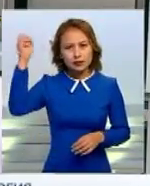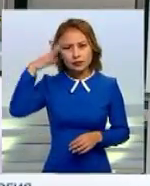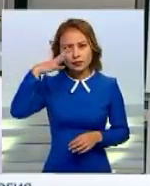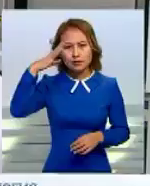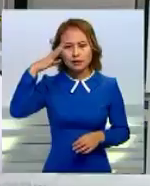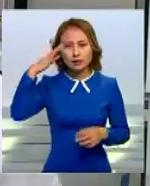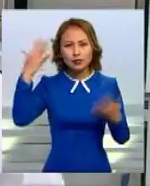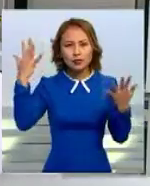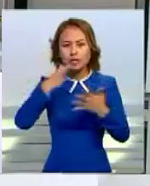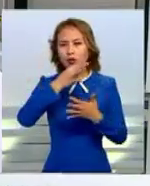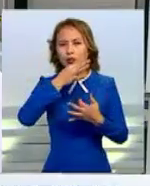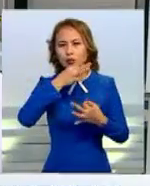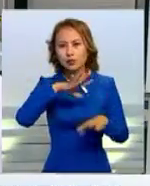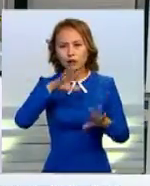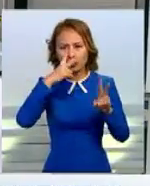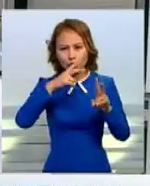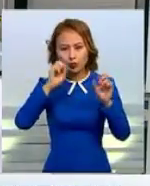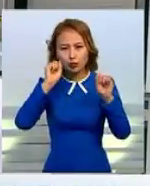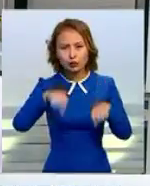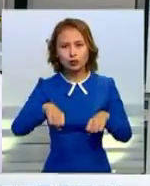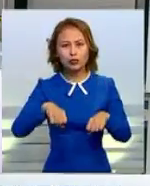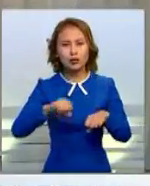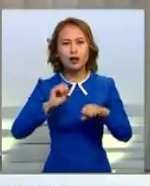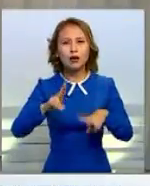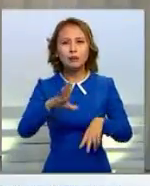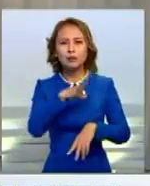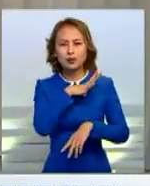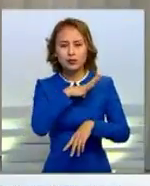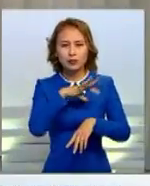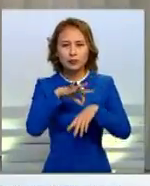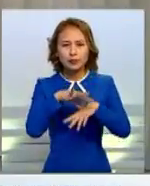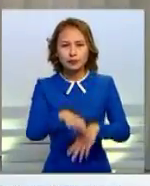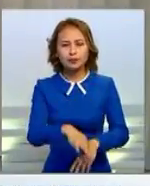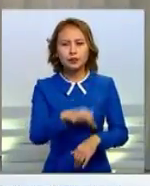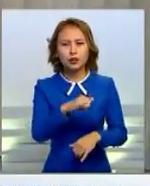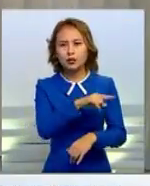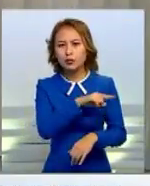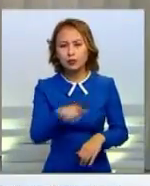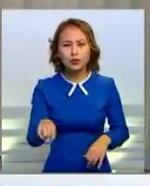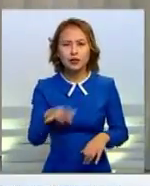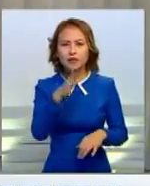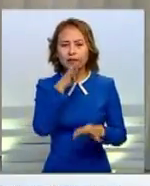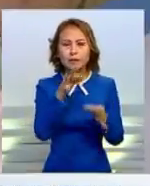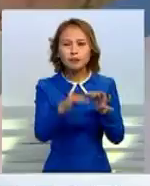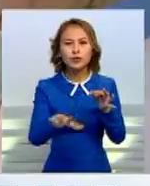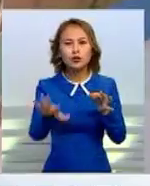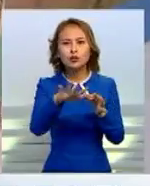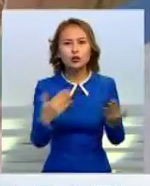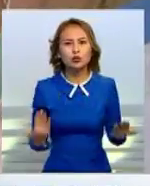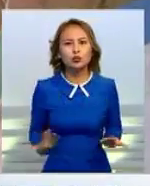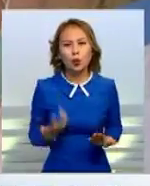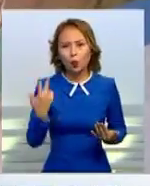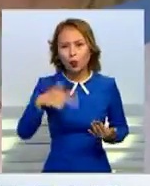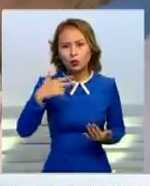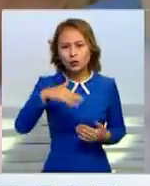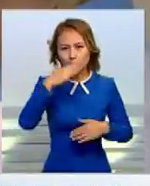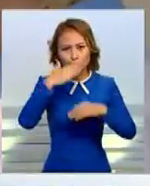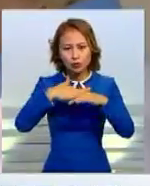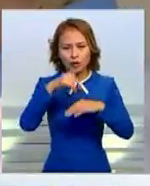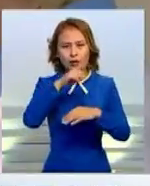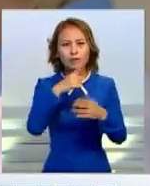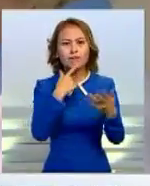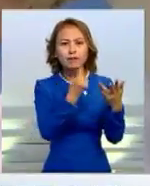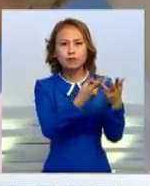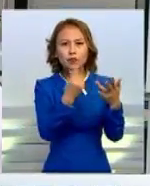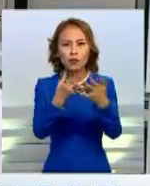сәуленің қандай деңгейде өткендігін анықтайтын әдістердің бірі болып табылады. Қазіргі таңда осы өңірде тұратын жаңағыдай 30-ға жуық адамның қаны